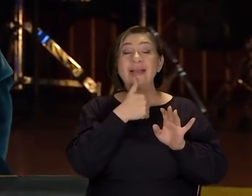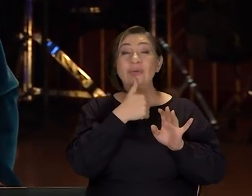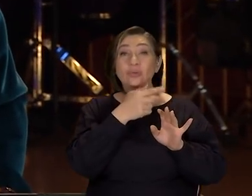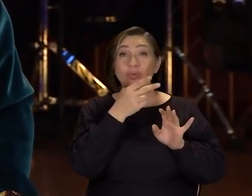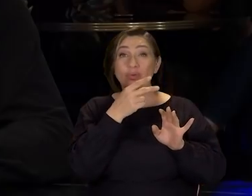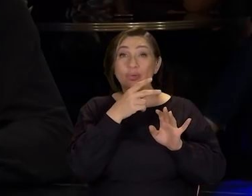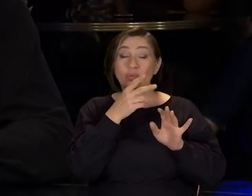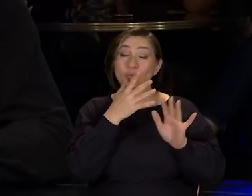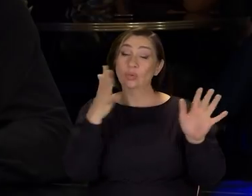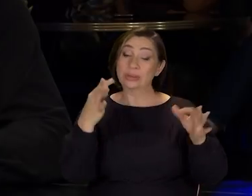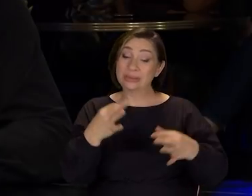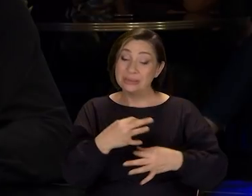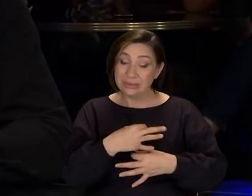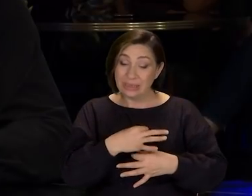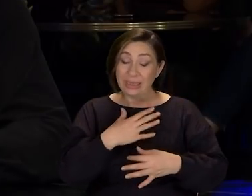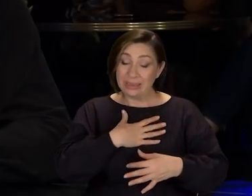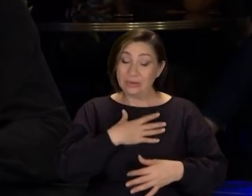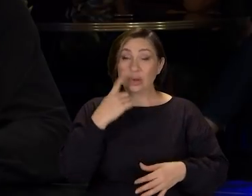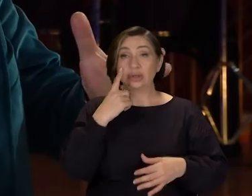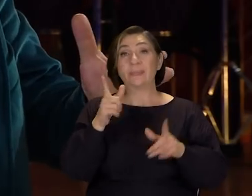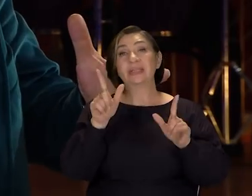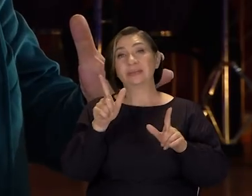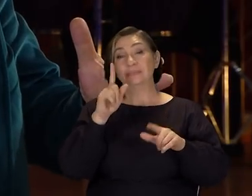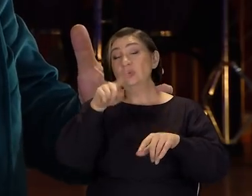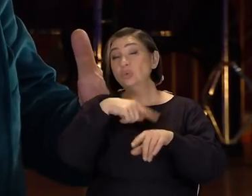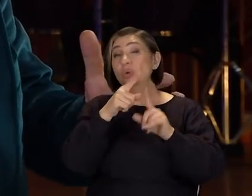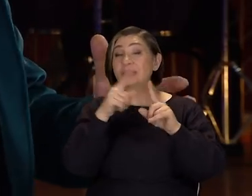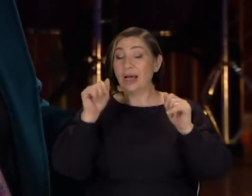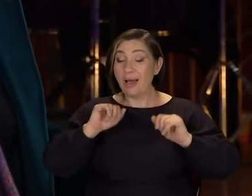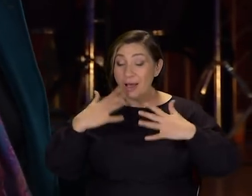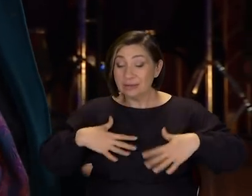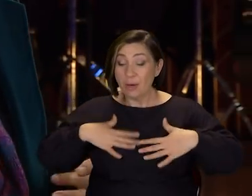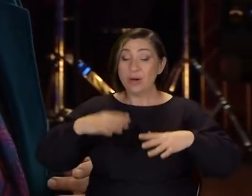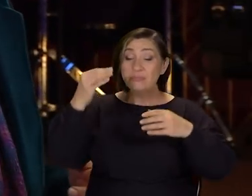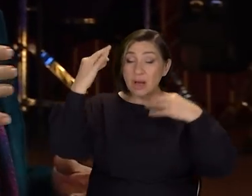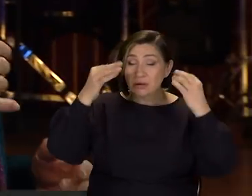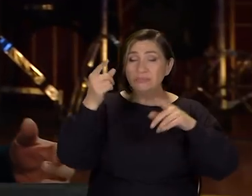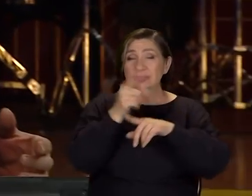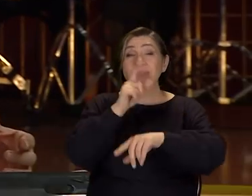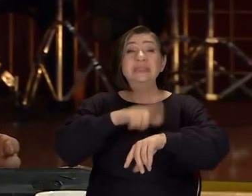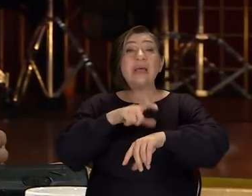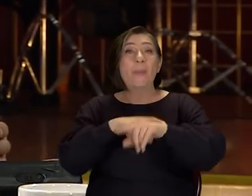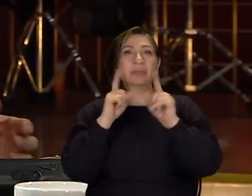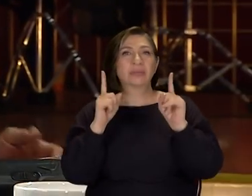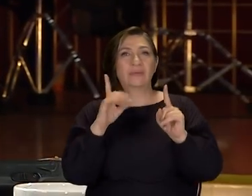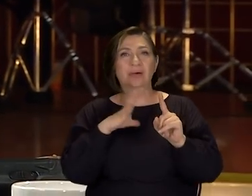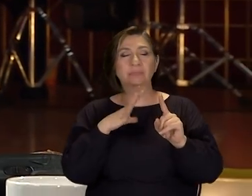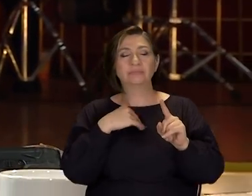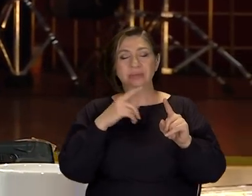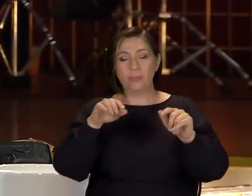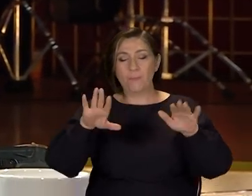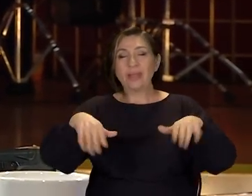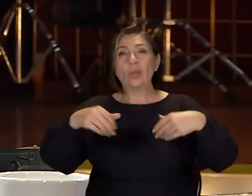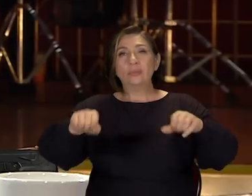dönüp büyük saygı göstermesi gerekiyor. Bir süreç var orada. Yani biz onlara göre